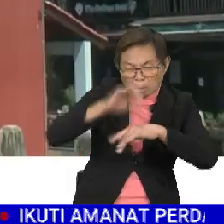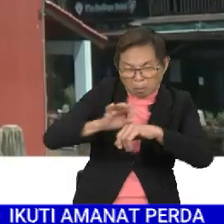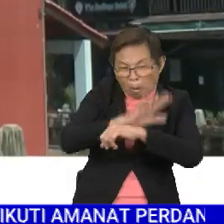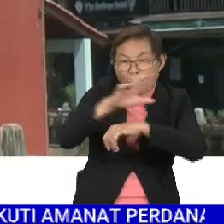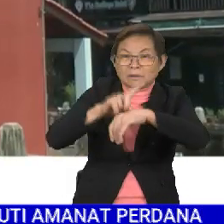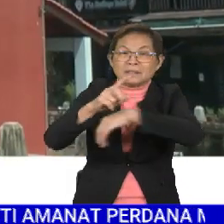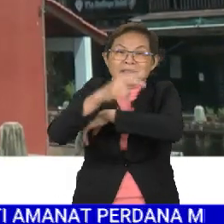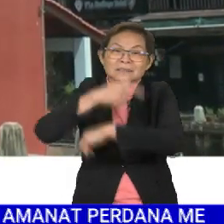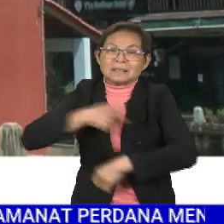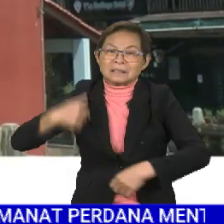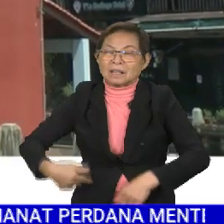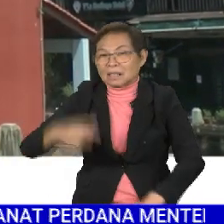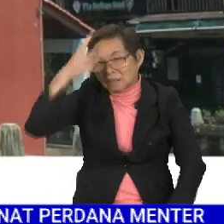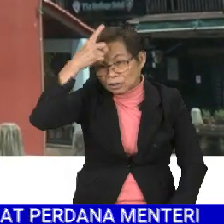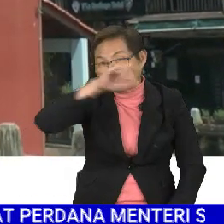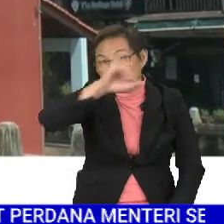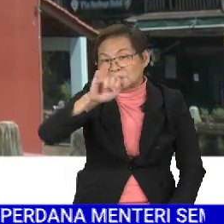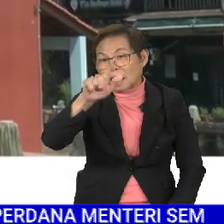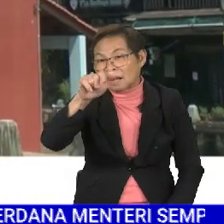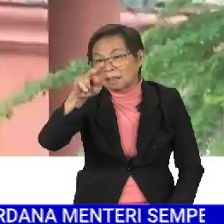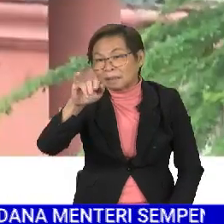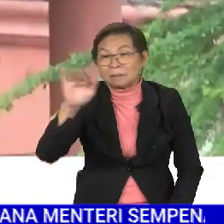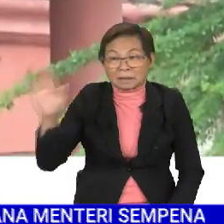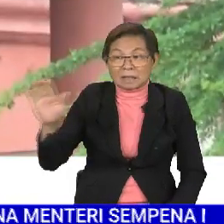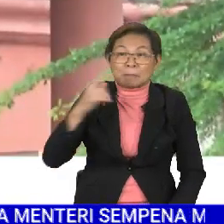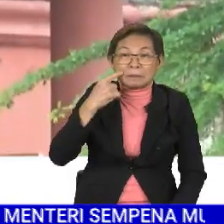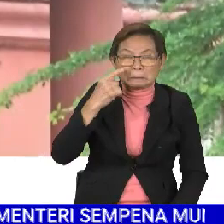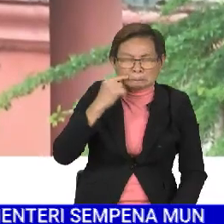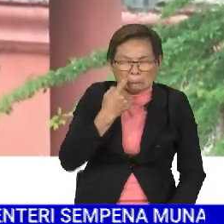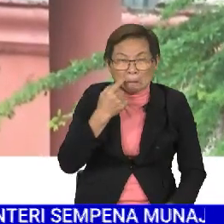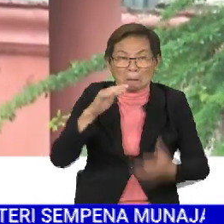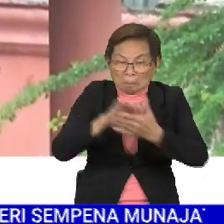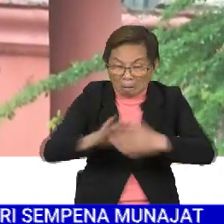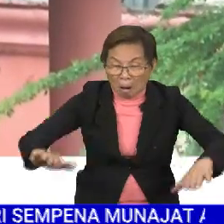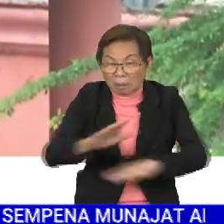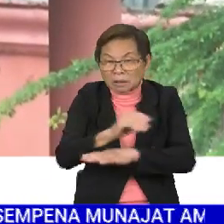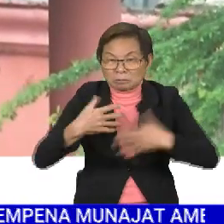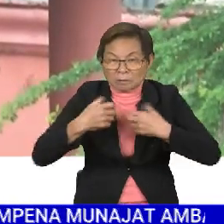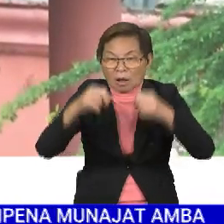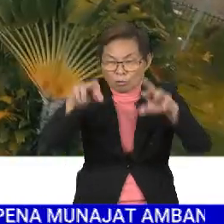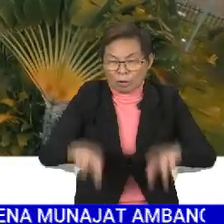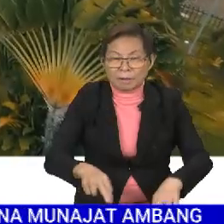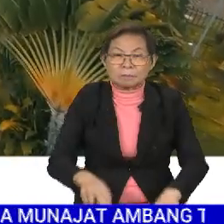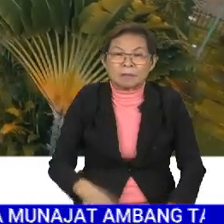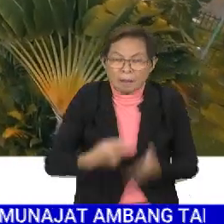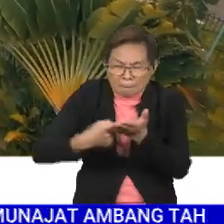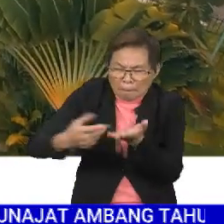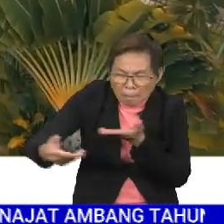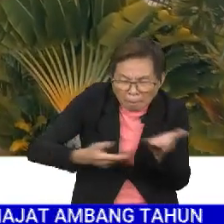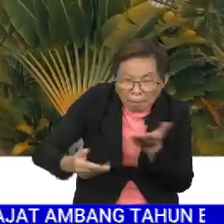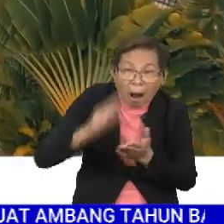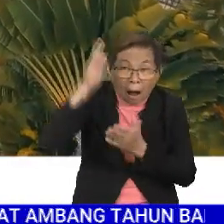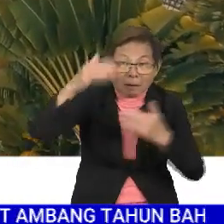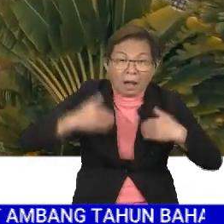negara itu dat Mohamad jalani khamis berkata pihaknya memandang serius isu keselamatan dan kesihatan rakyat perbincangan akan